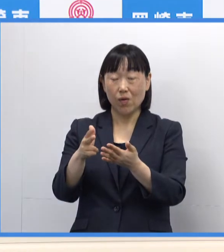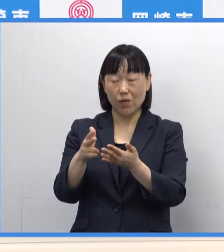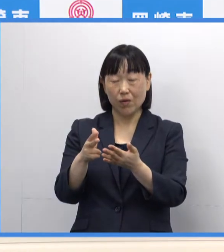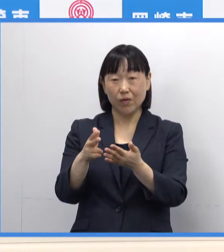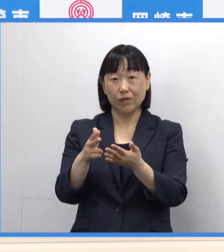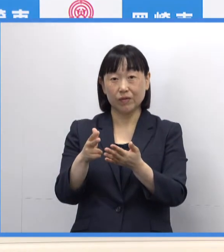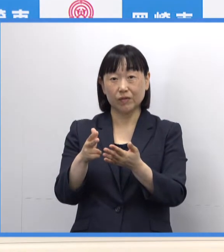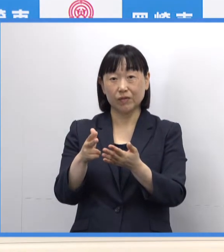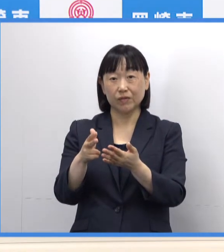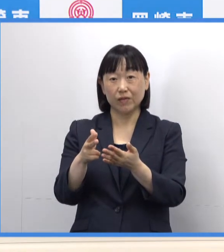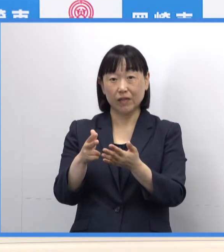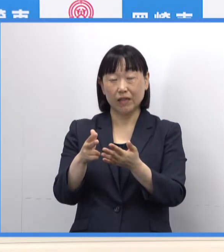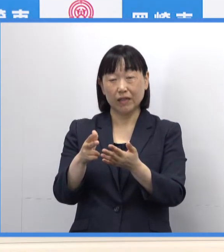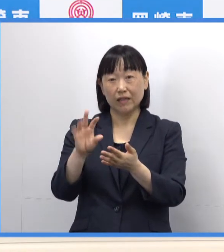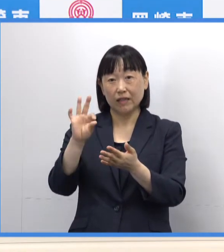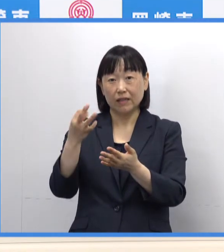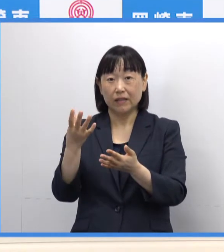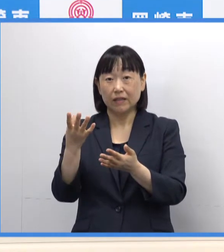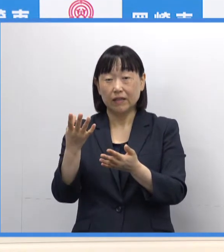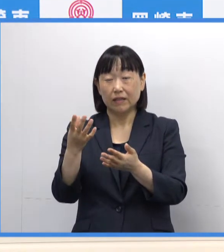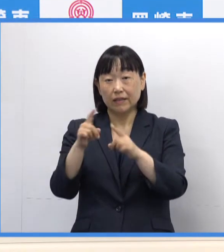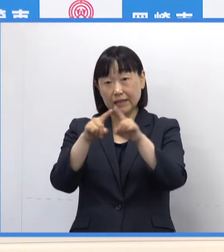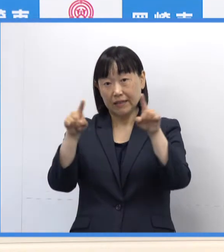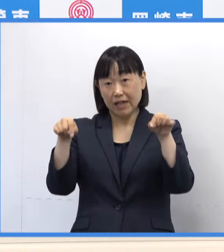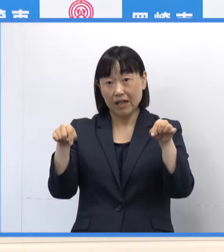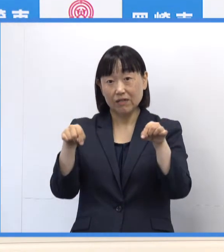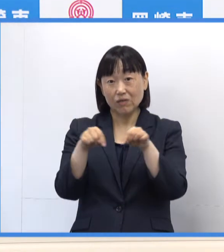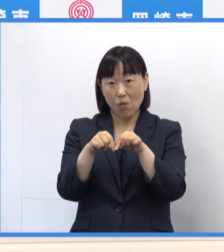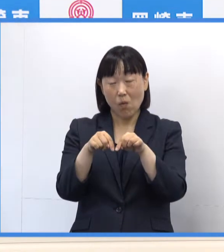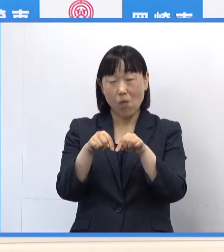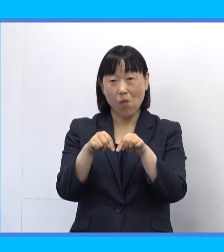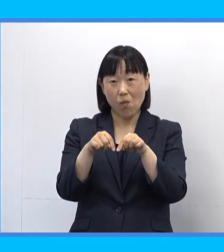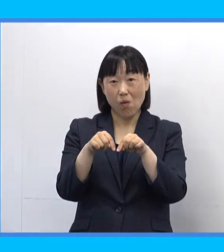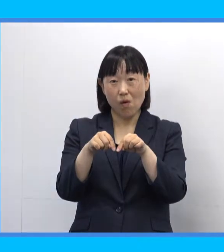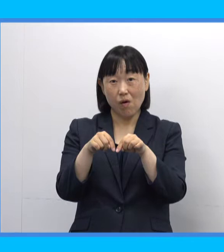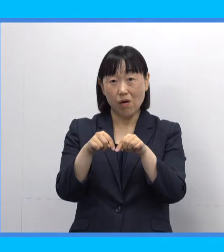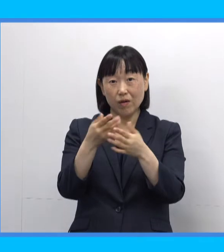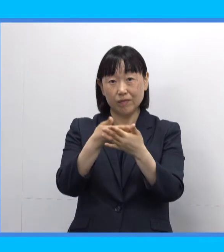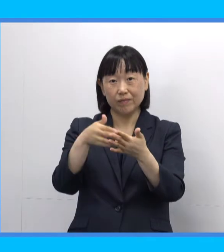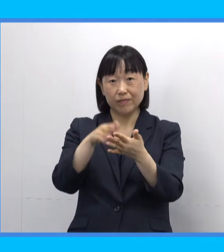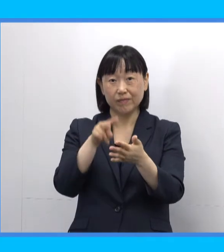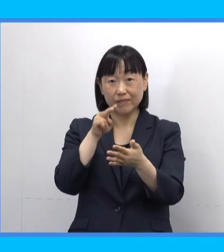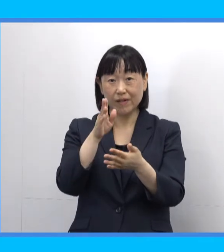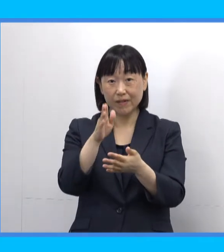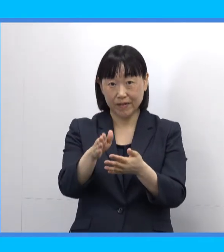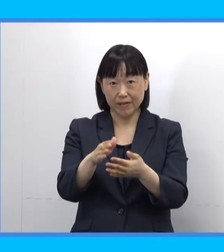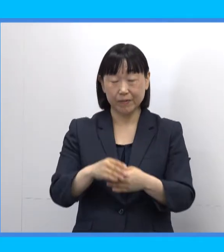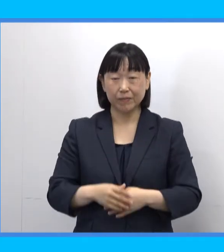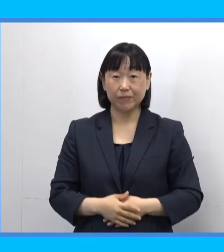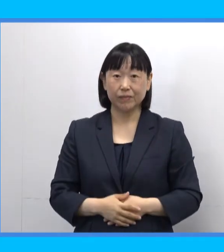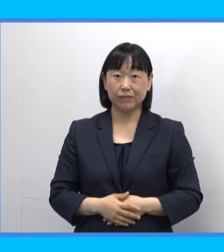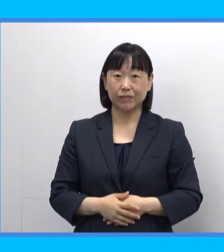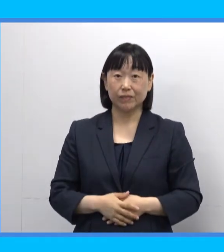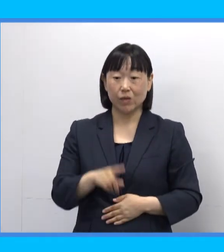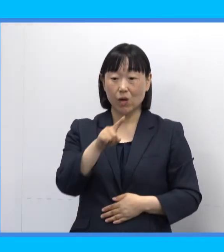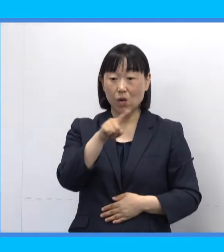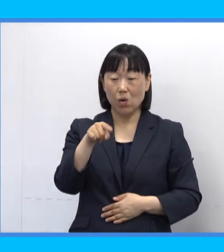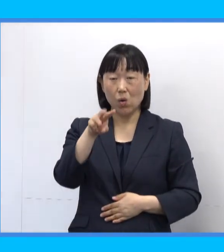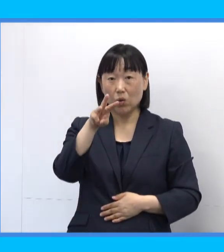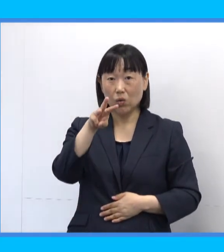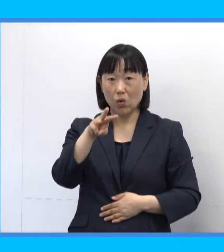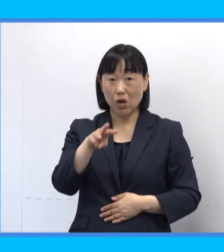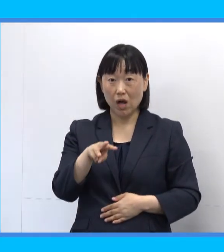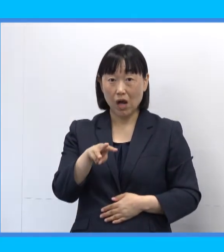有料観覧チケット販売内容一覧をご覧ください。まず、夫側